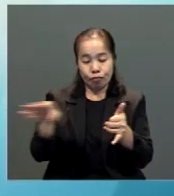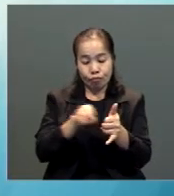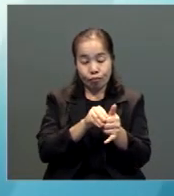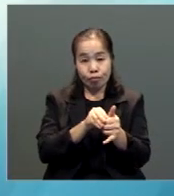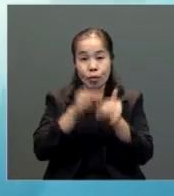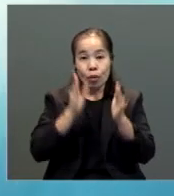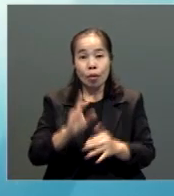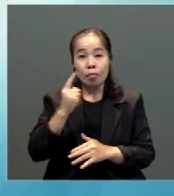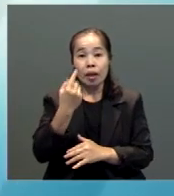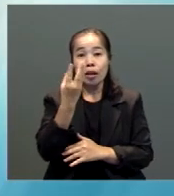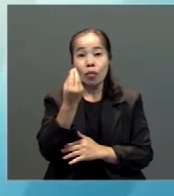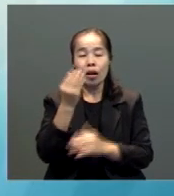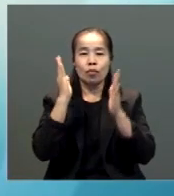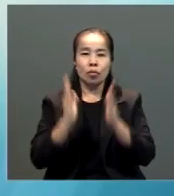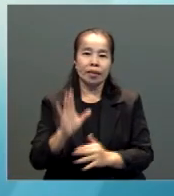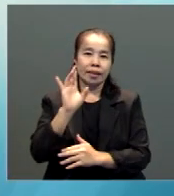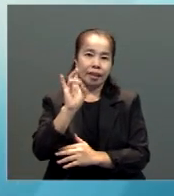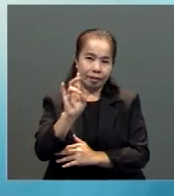ครับเราพบปรายใหม่ผู้ป่วยอะไรใหม่ในวันนี้คือ7